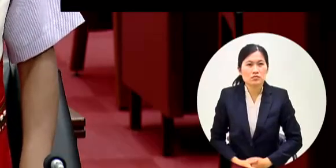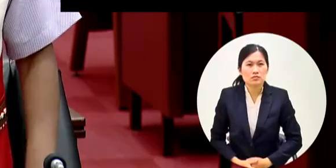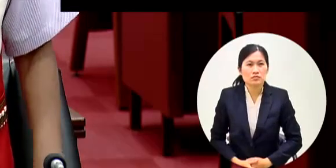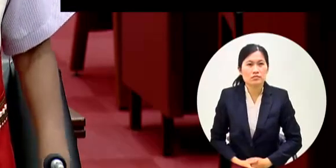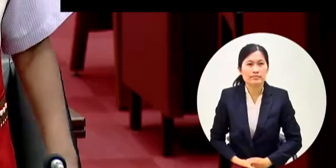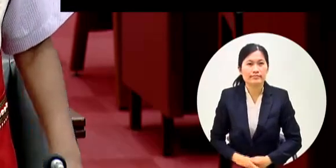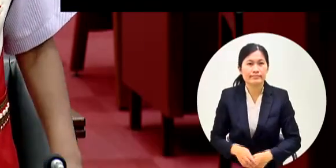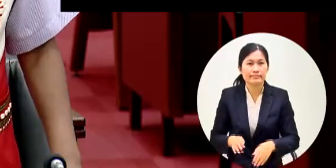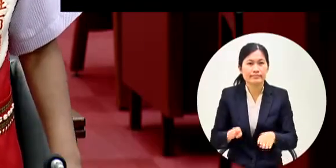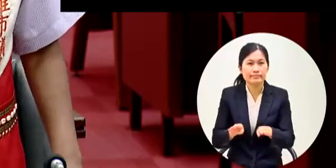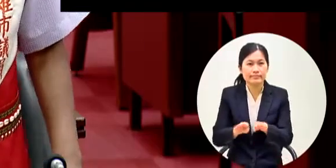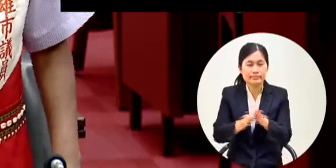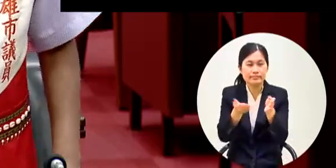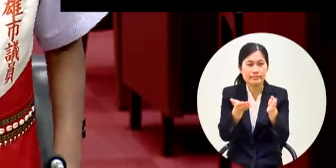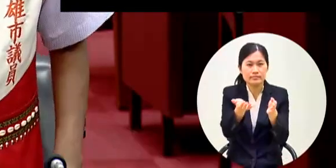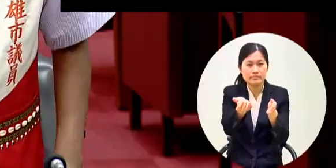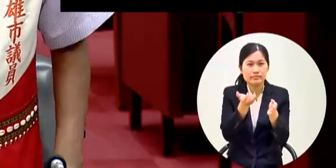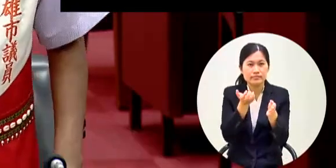升。